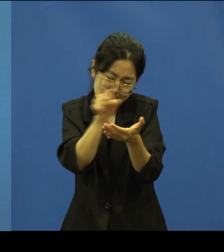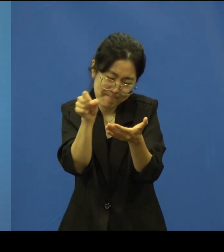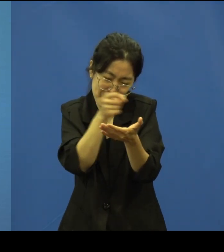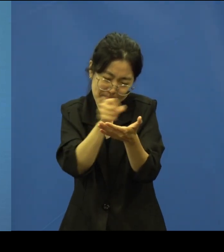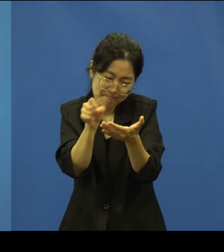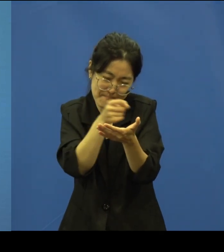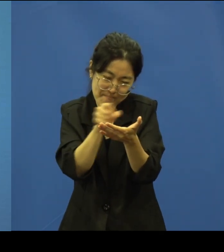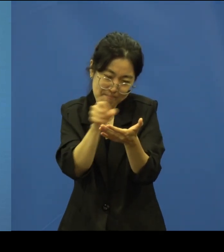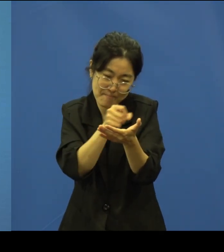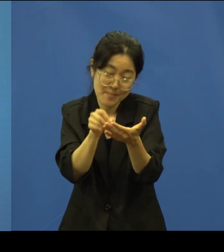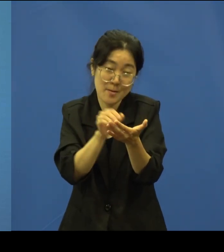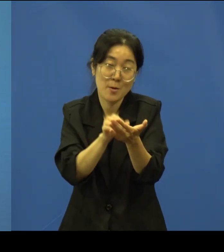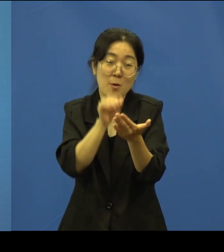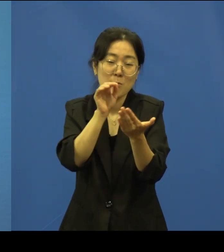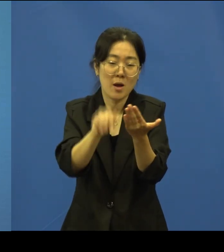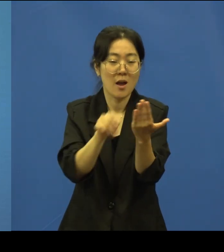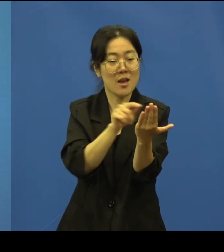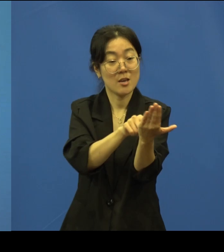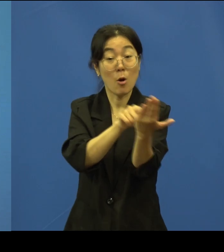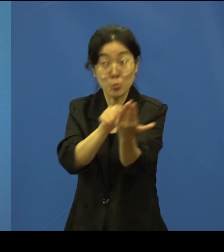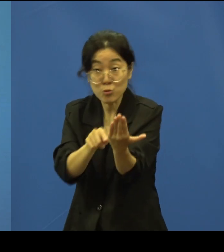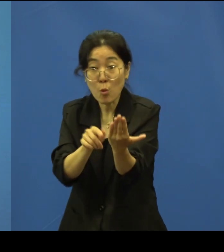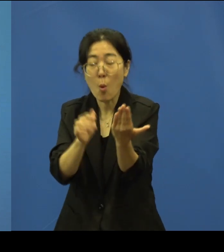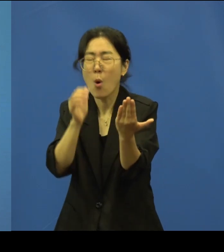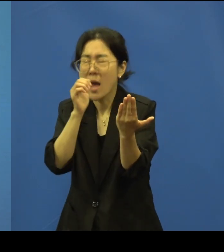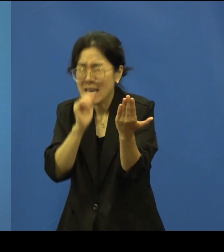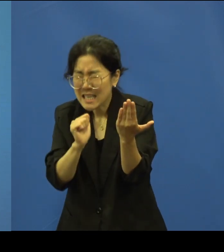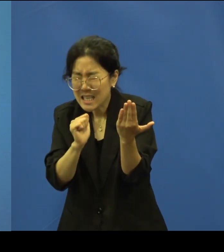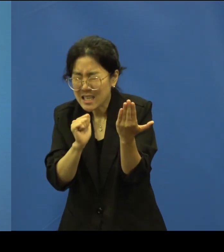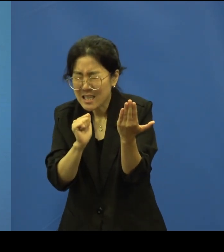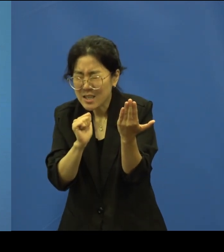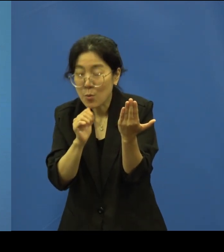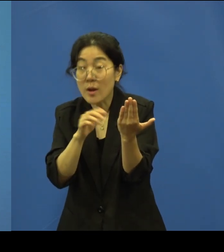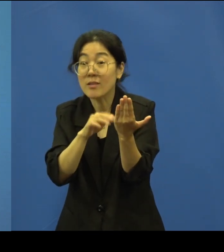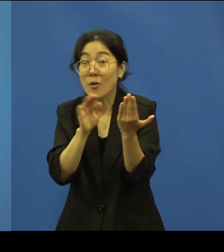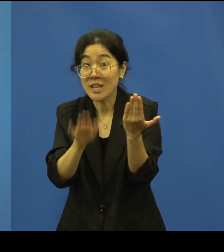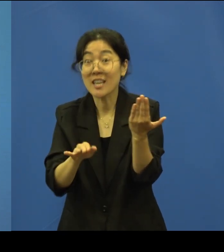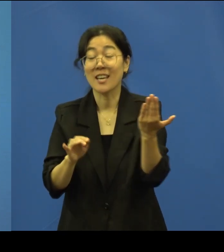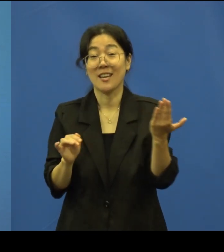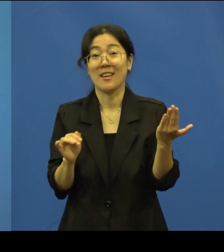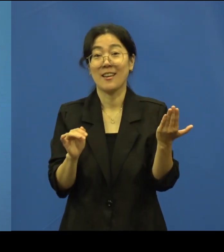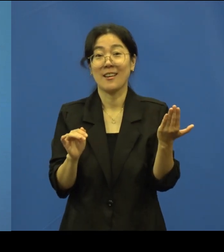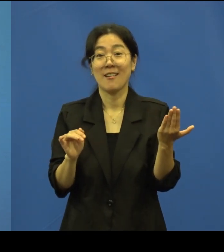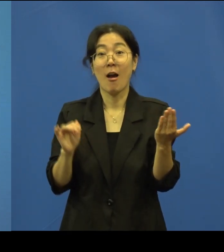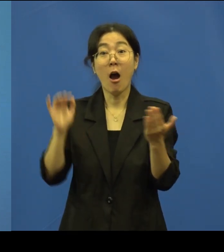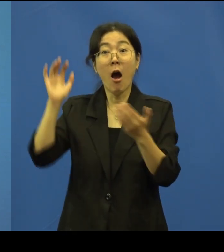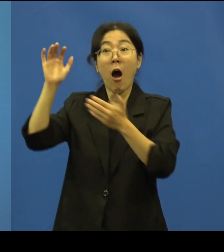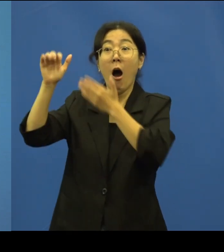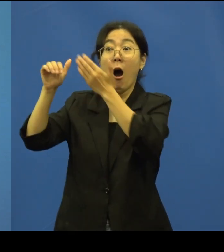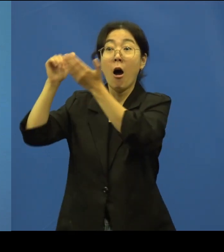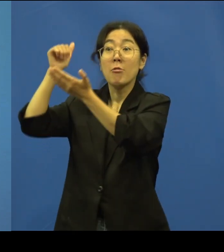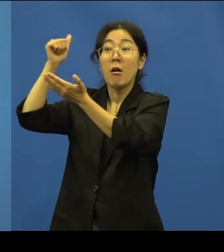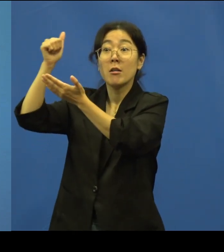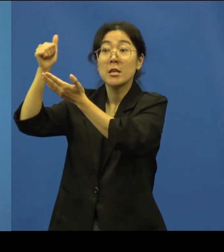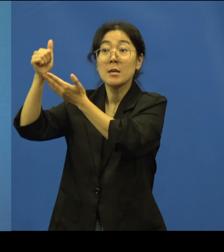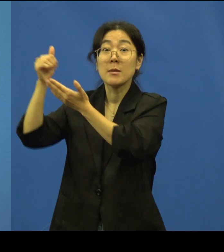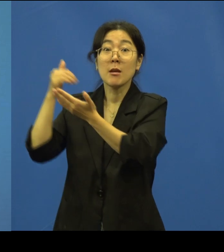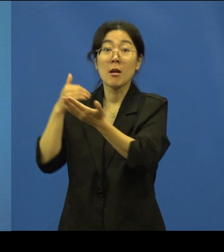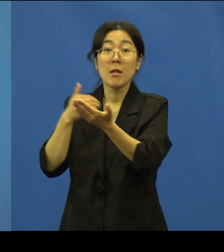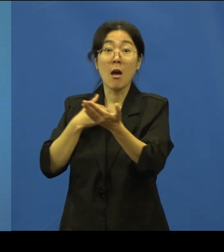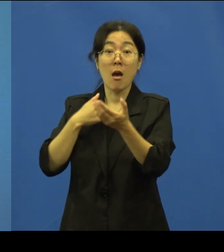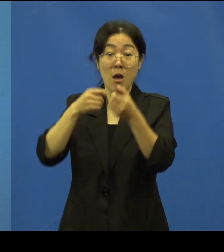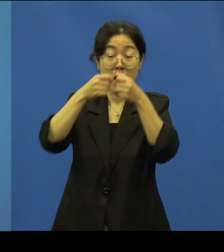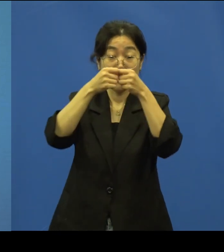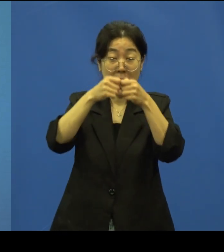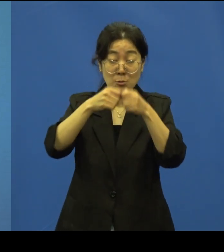기록하면서 기도하면서 경험하는 것이 뭐냐면 하나님께서 어쩌면 이렇게 내 기도를 다